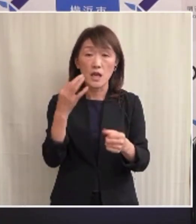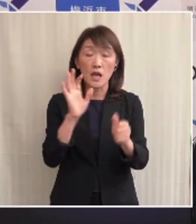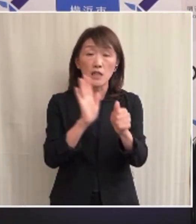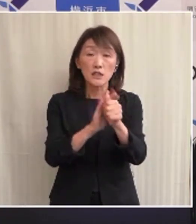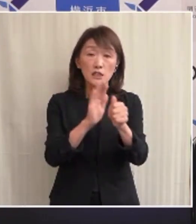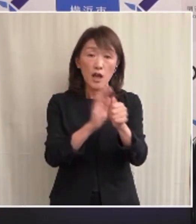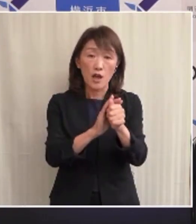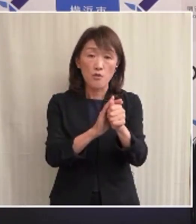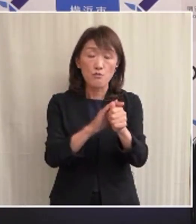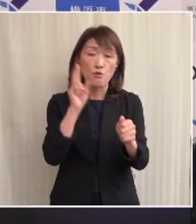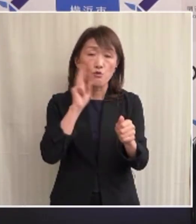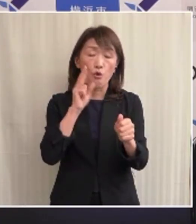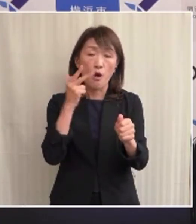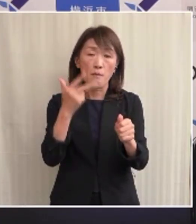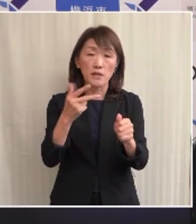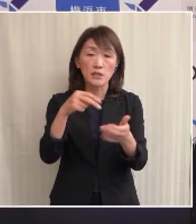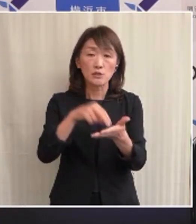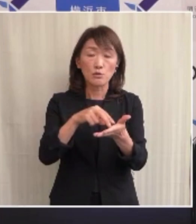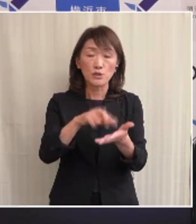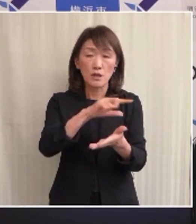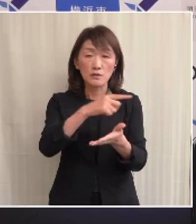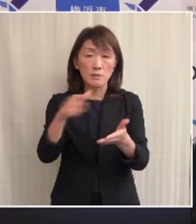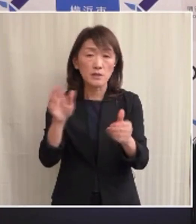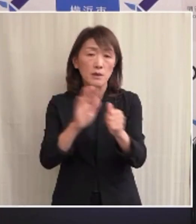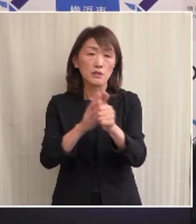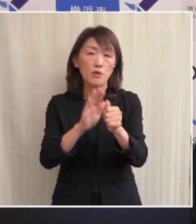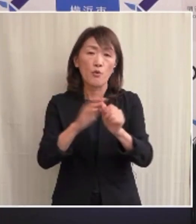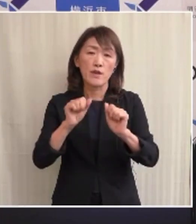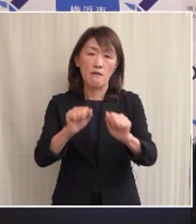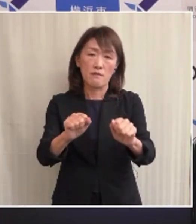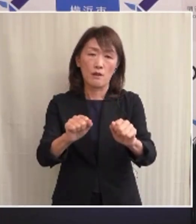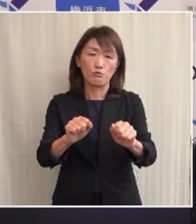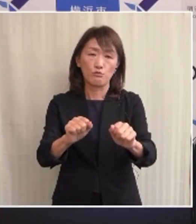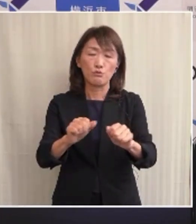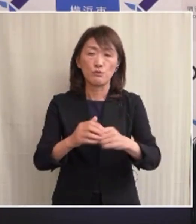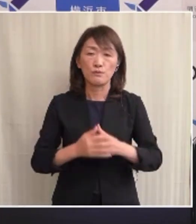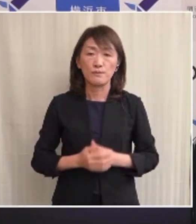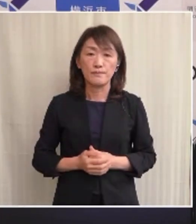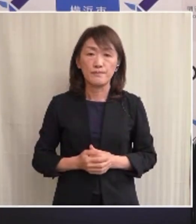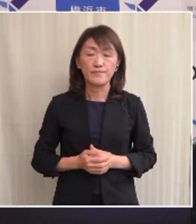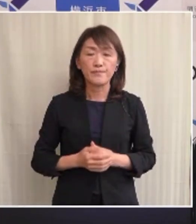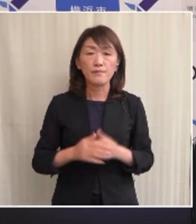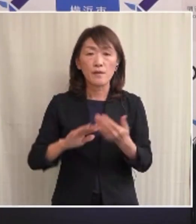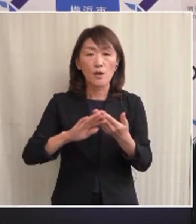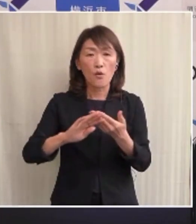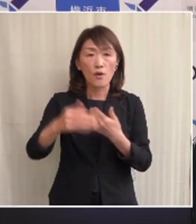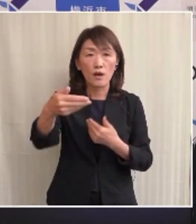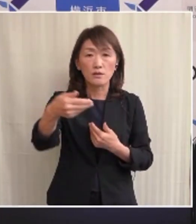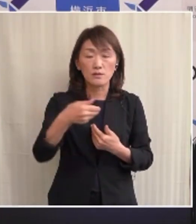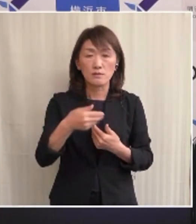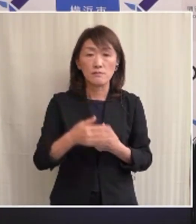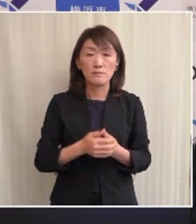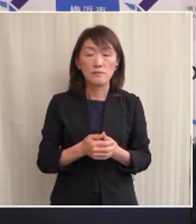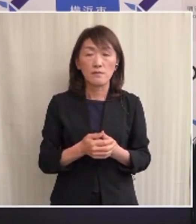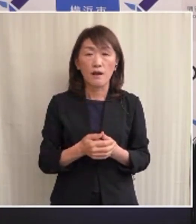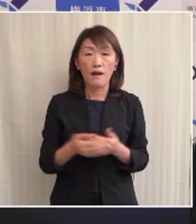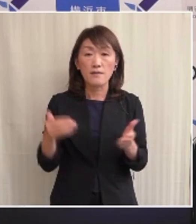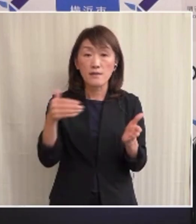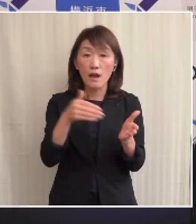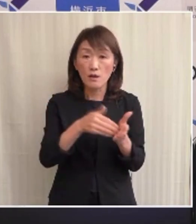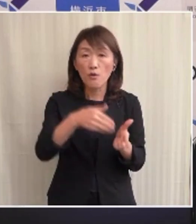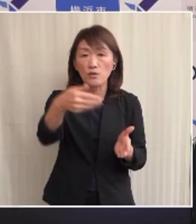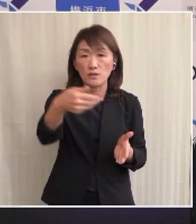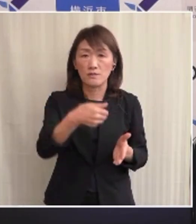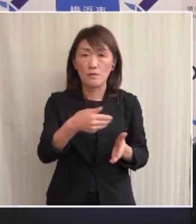まな支援を行っていると承知しております。 その他いかがでしょうか？じゃあ最後に